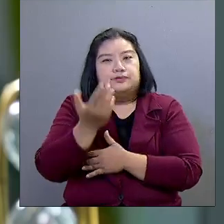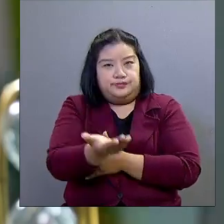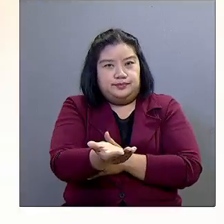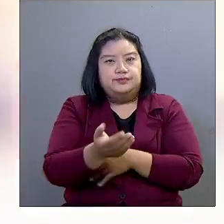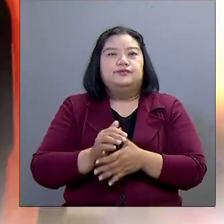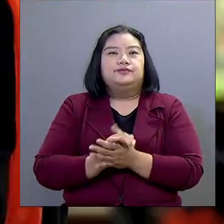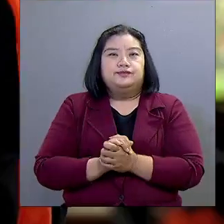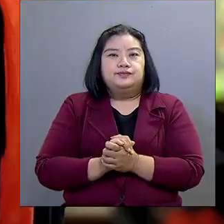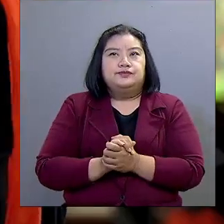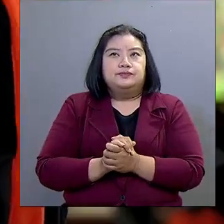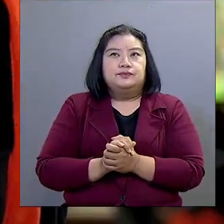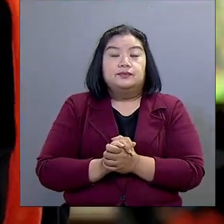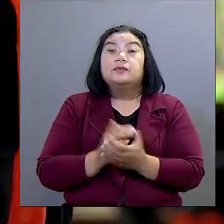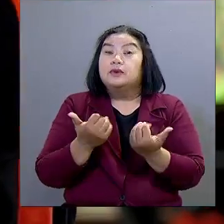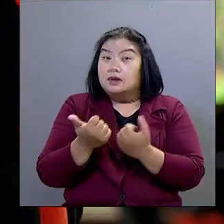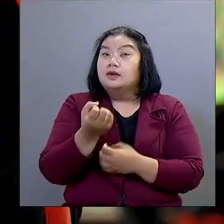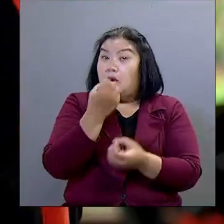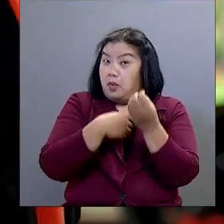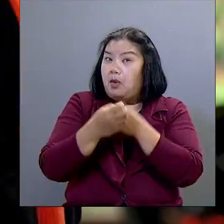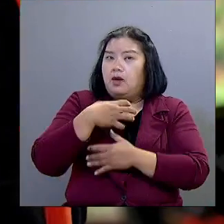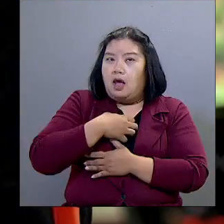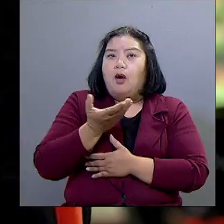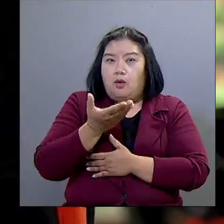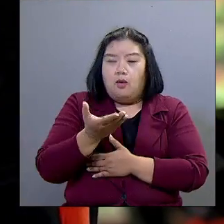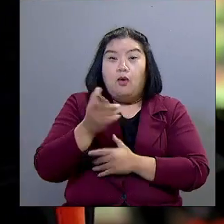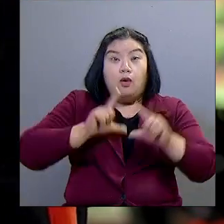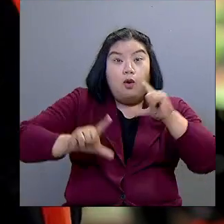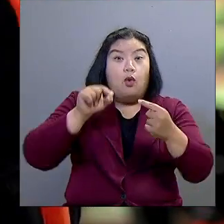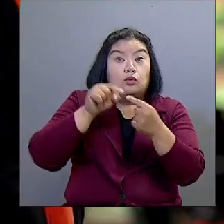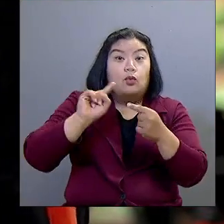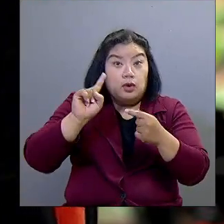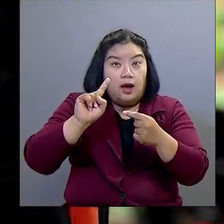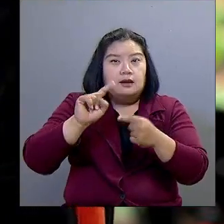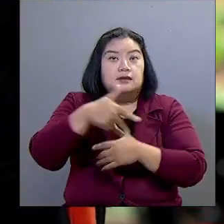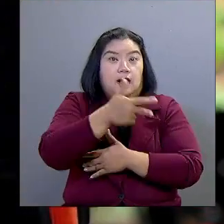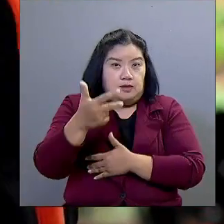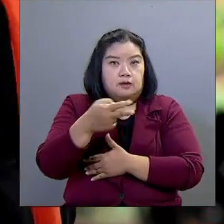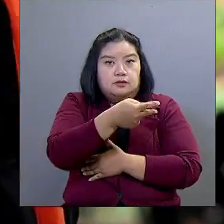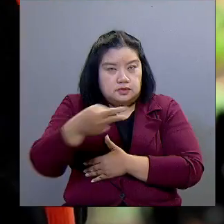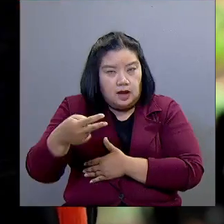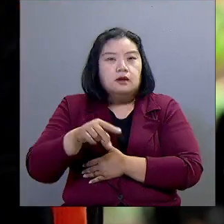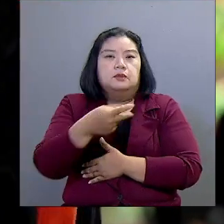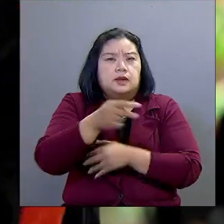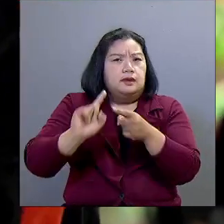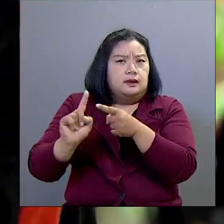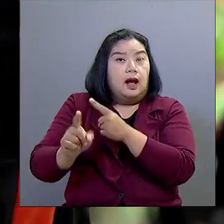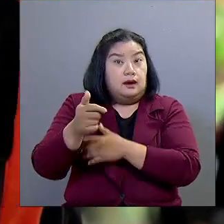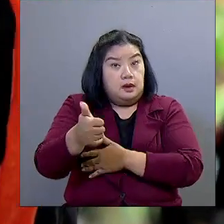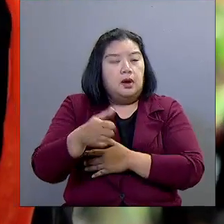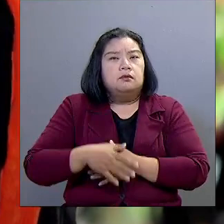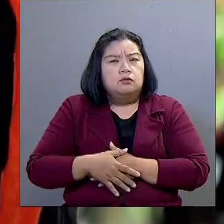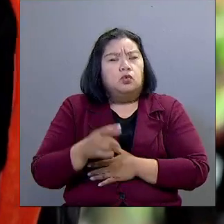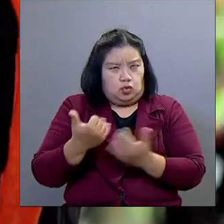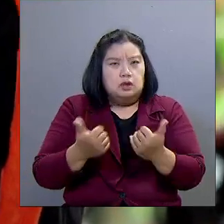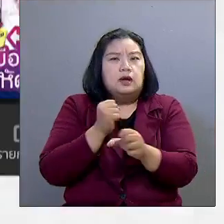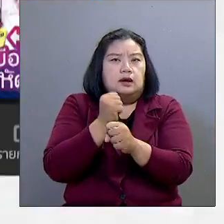ยค่ะ สำหรับข้อเสนอของผู้ชมนะคะที่อยากให้ละครไทย PBS มีการทำซับไตเติ้ลภาษาอังกฤษหรือภาษาอื่นๆอันนี้ต้องบอกว่าจริงๆเราพย